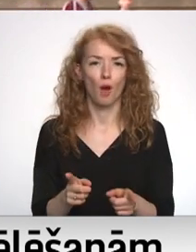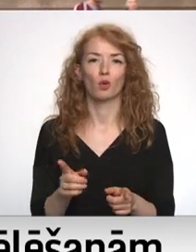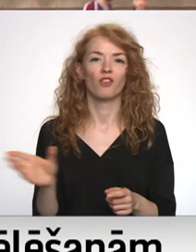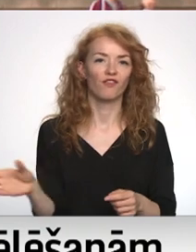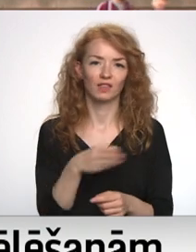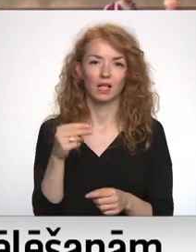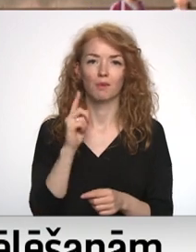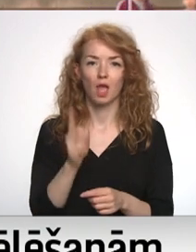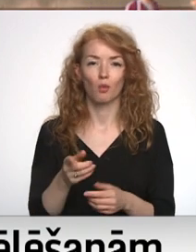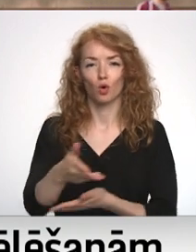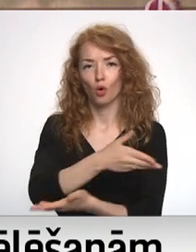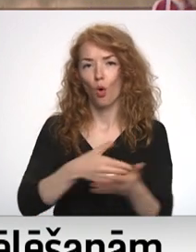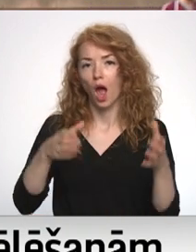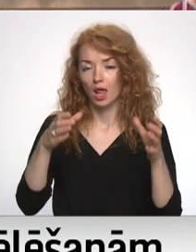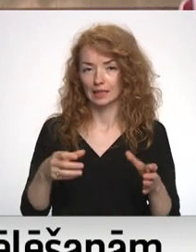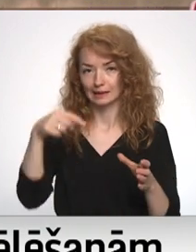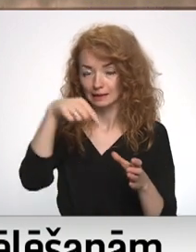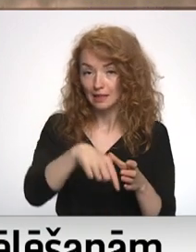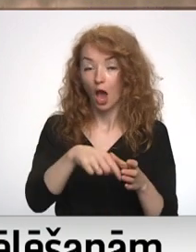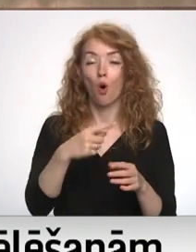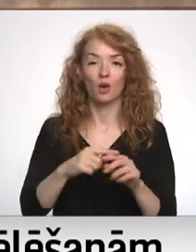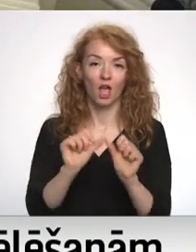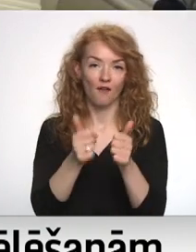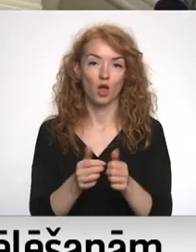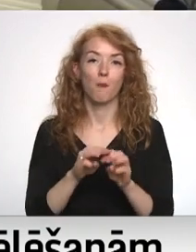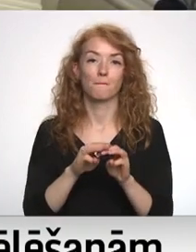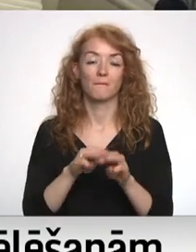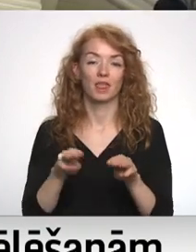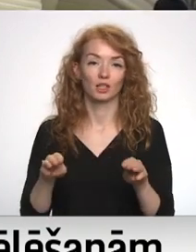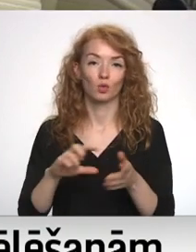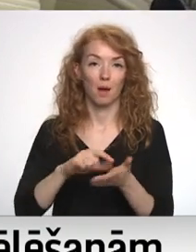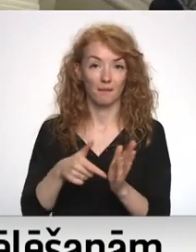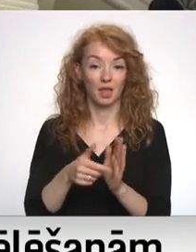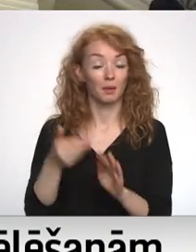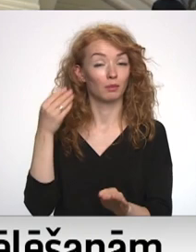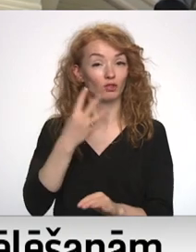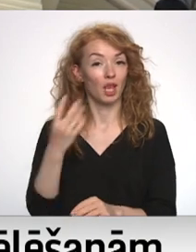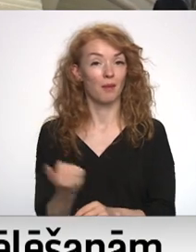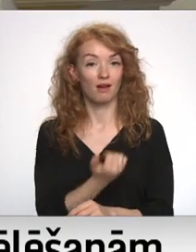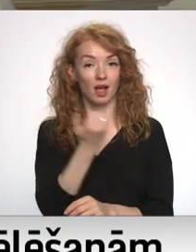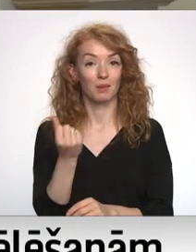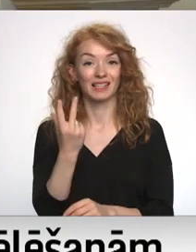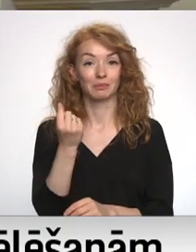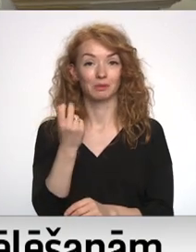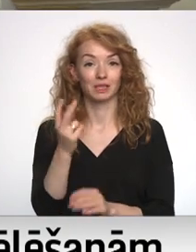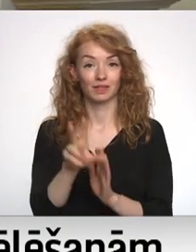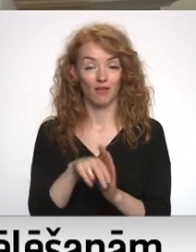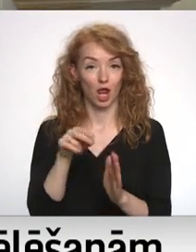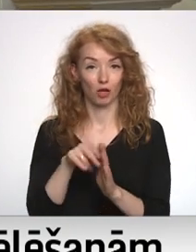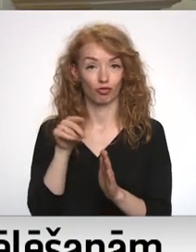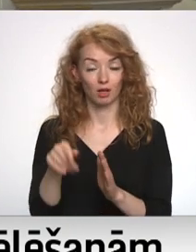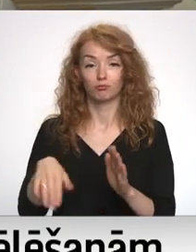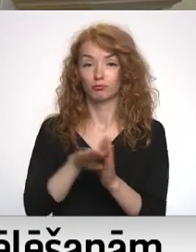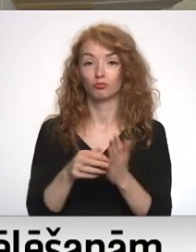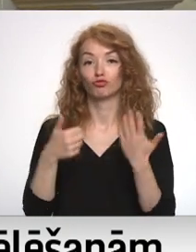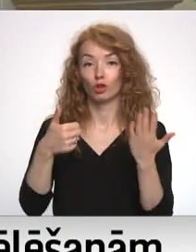ir jābūt koalīcijā tā saucamā un jāveido ministru kabinetu. Pirms 4 gadiem 13. Saeimas vēlēšanās startēja 16